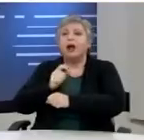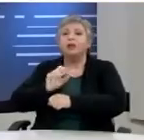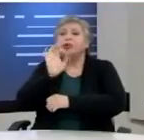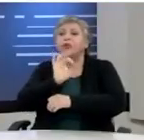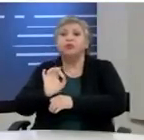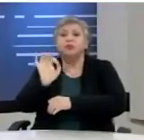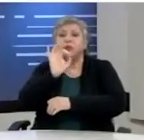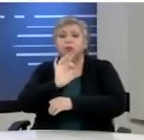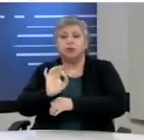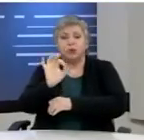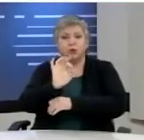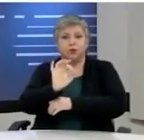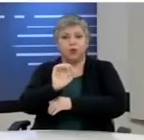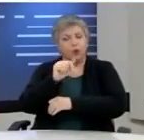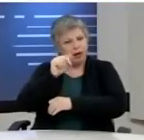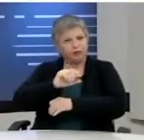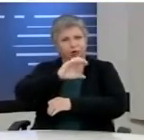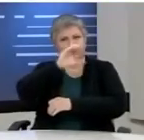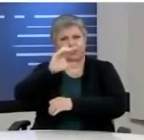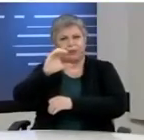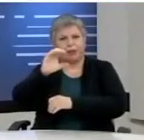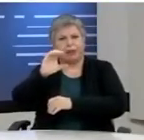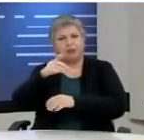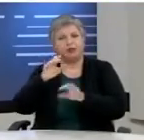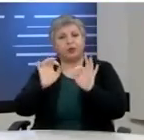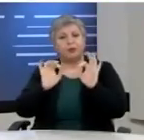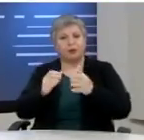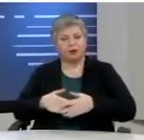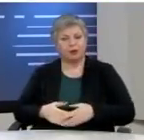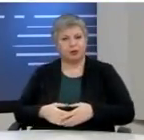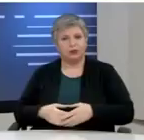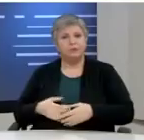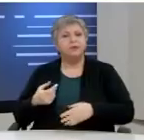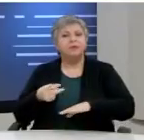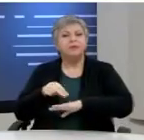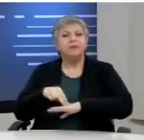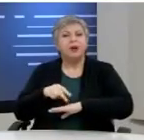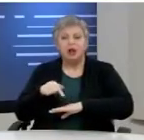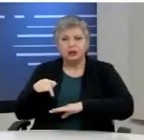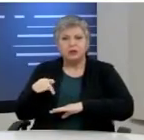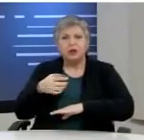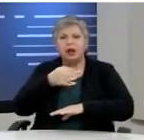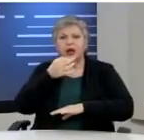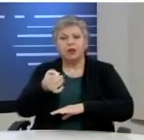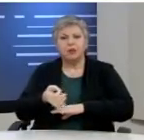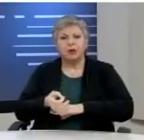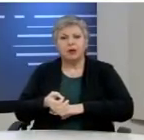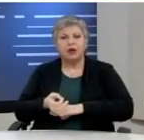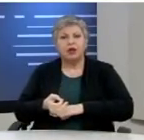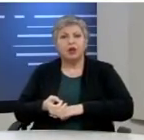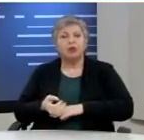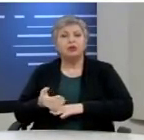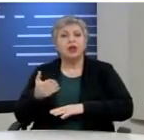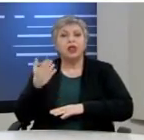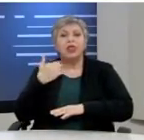δεν υπήρξε ποτέ στη δική τους γραμμή, λέει, της παράταξης και της εξωτερικής πολιτικής η έννοια